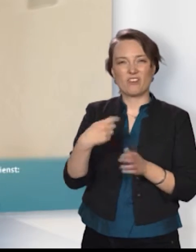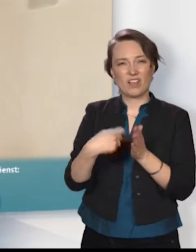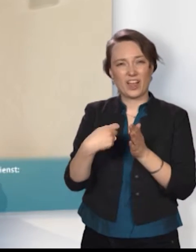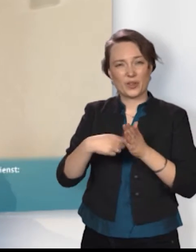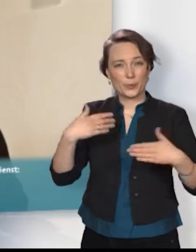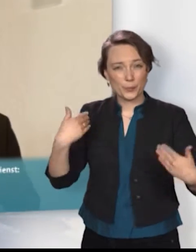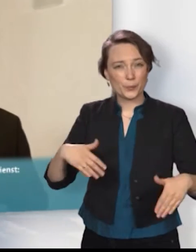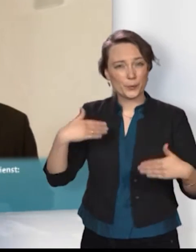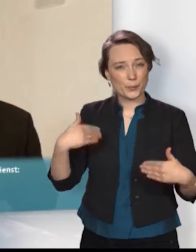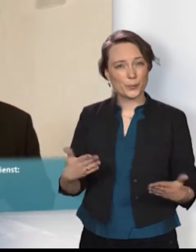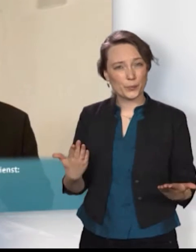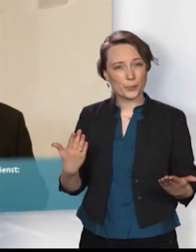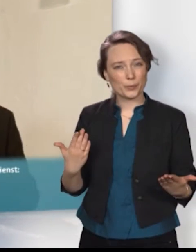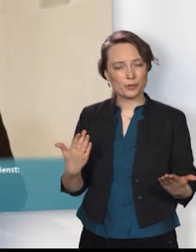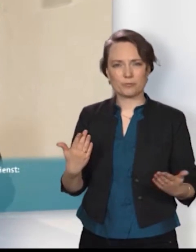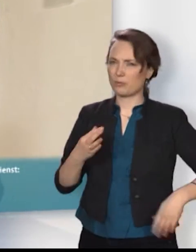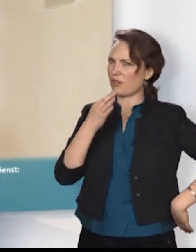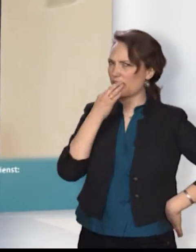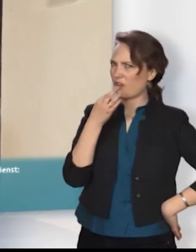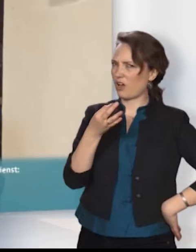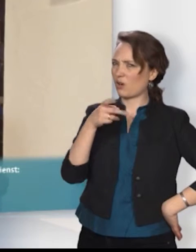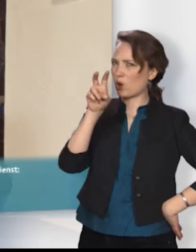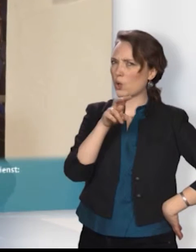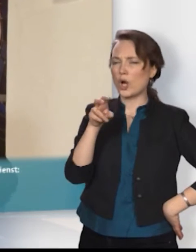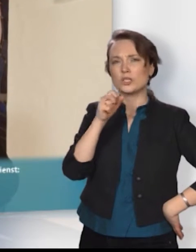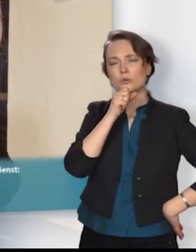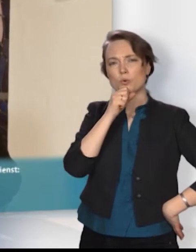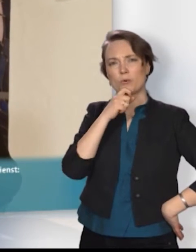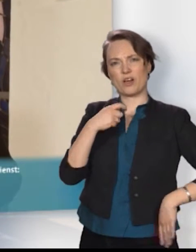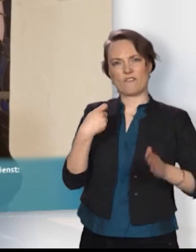Warum ist der Kreuzbube so viel wert?